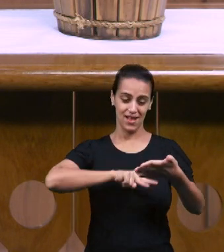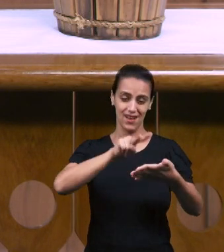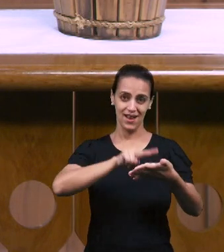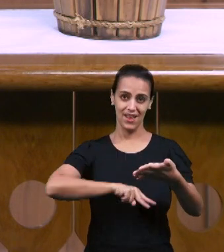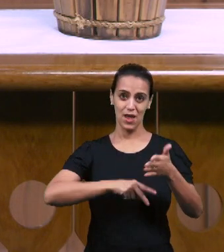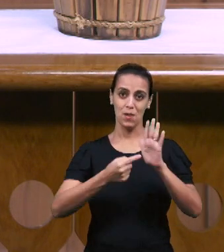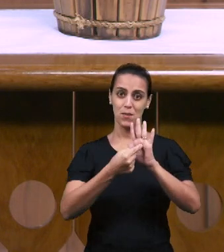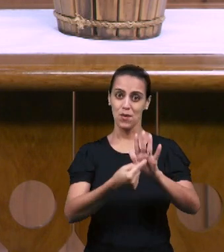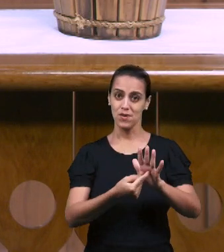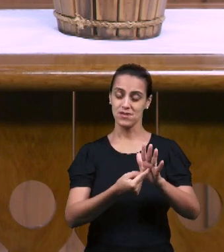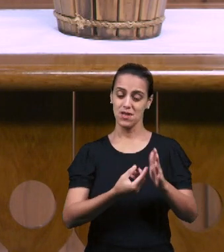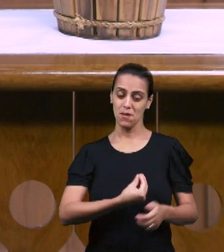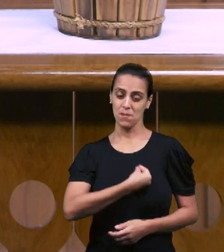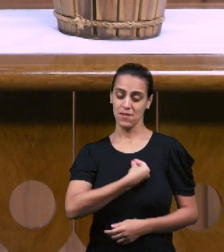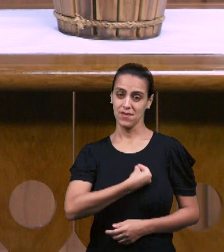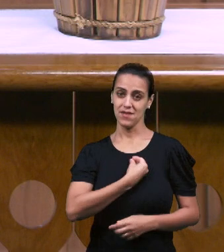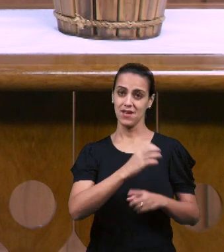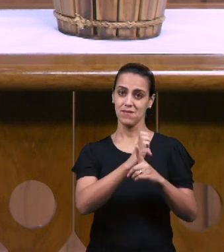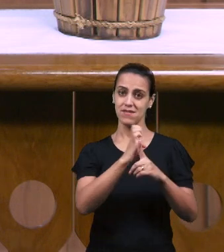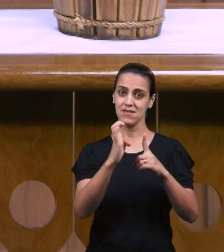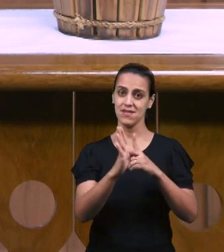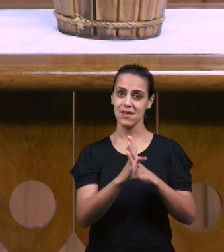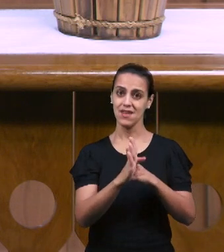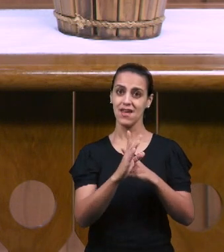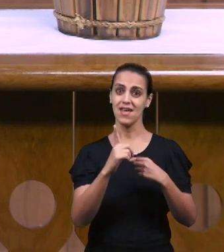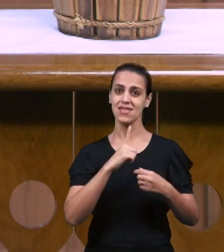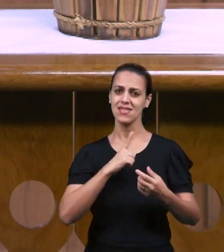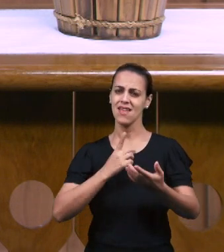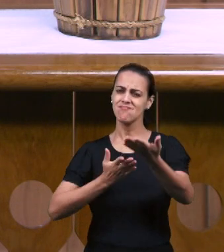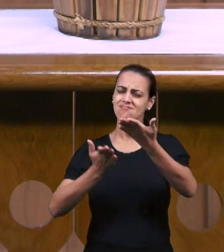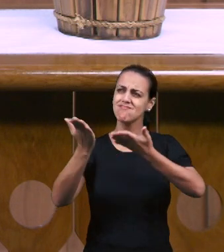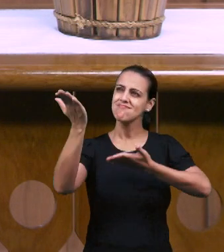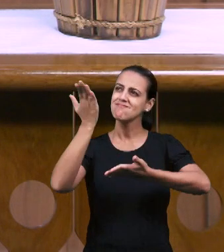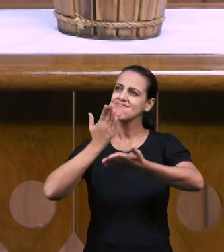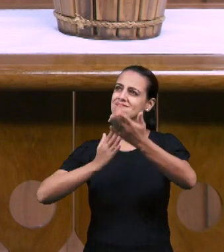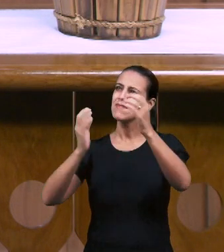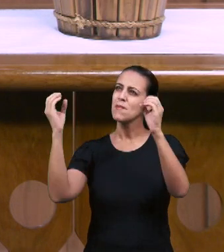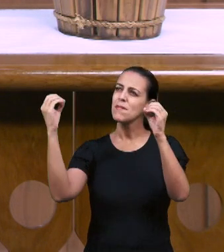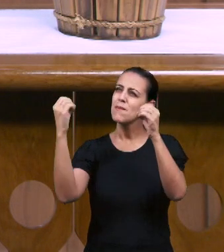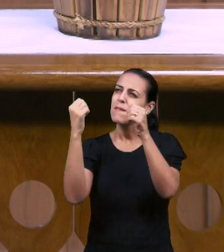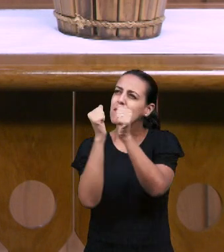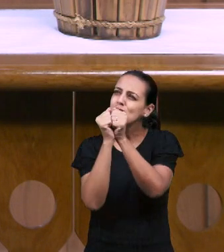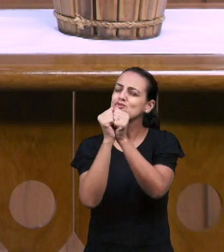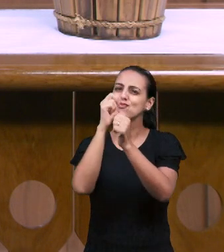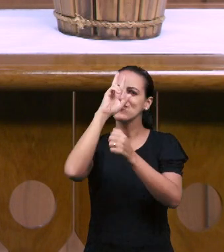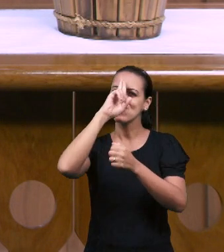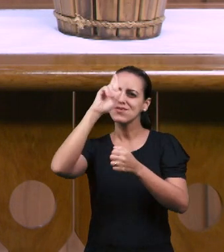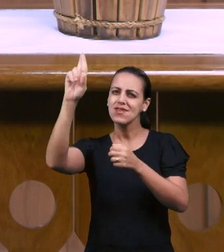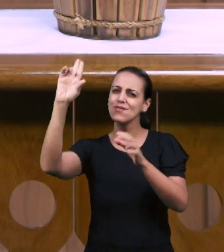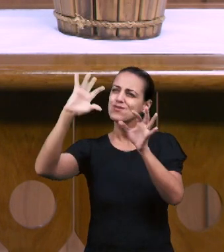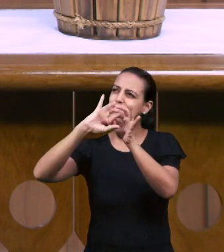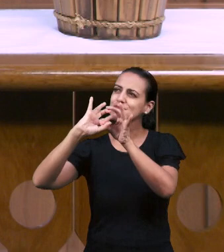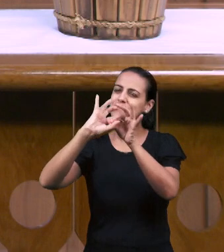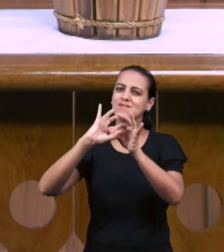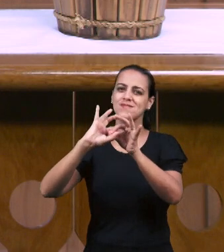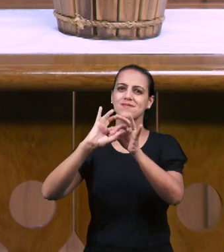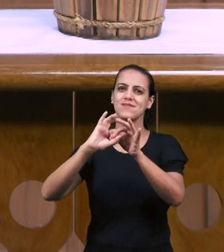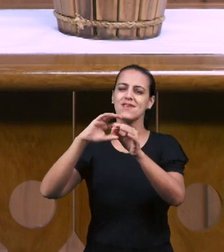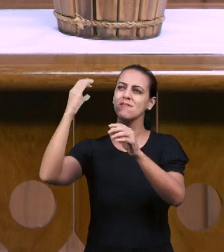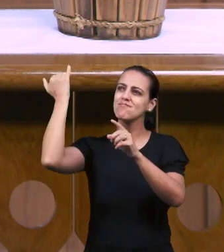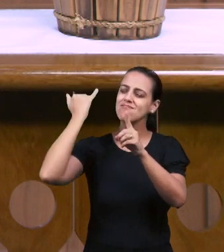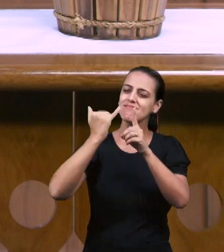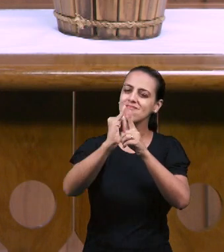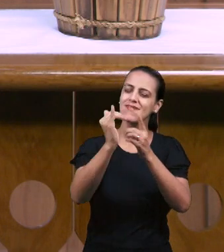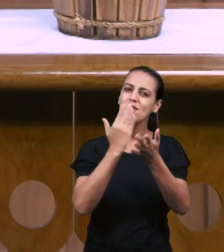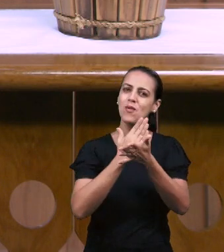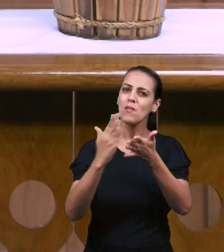école biblique nous a ouvert un rapport proche avec Dieu et la parole prophétique de Dieu a commencé